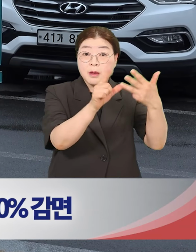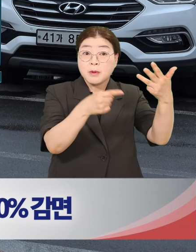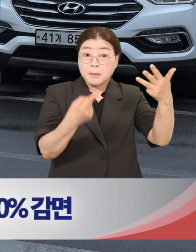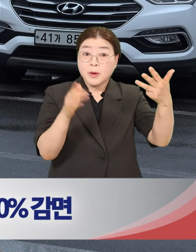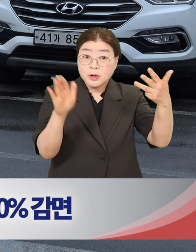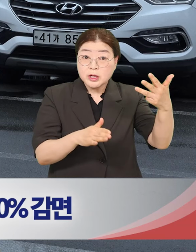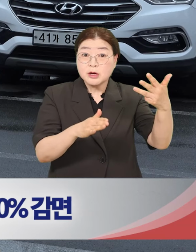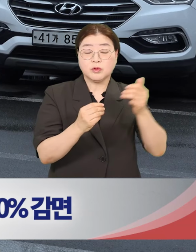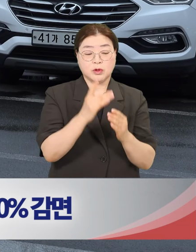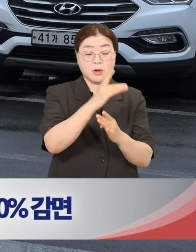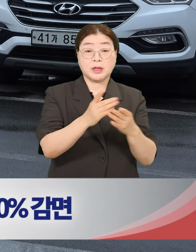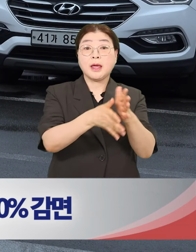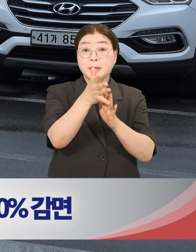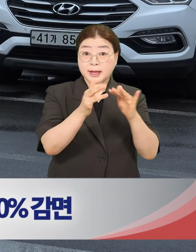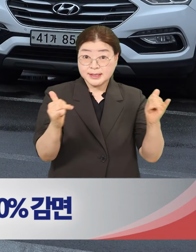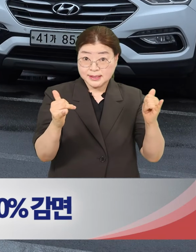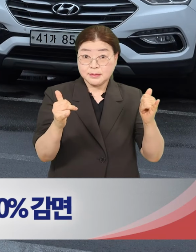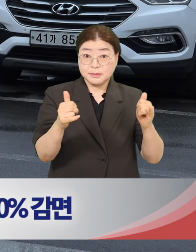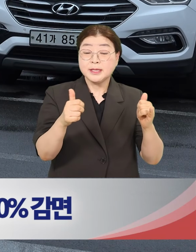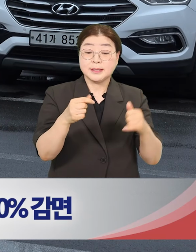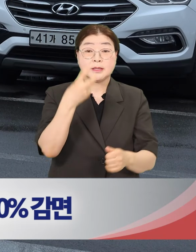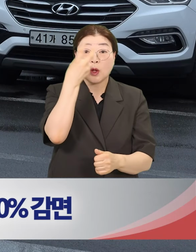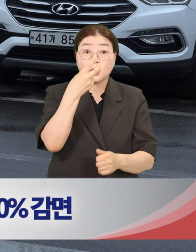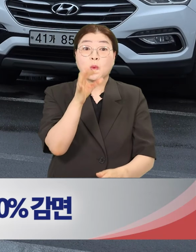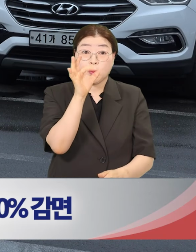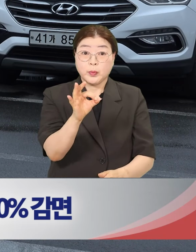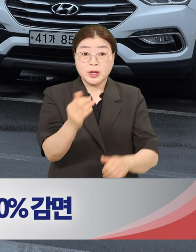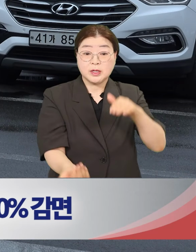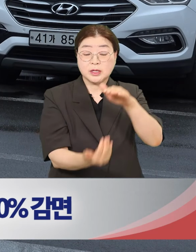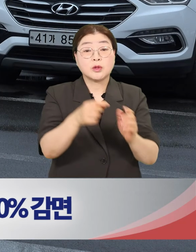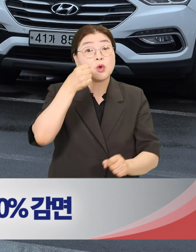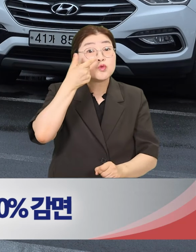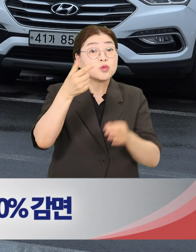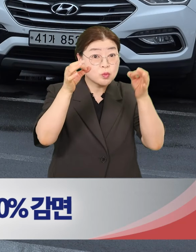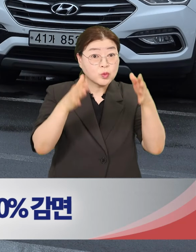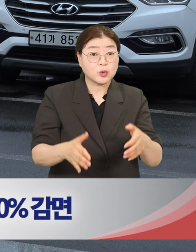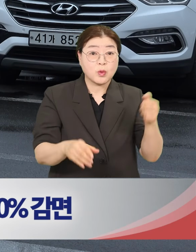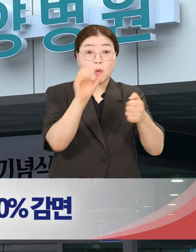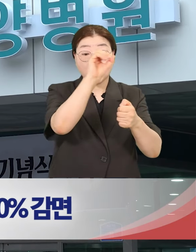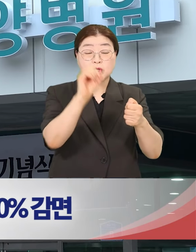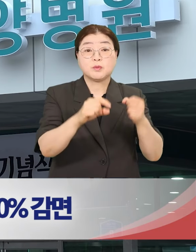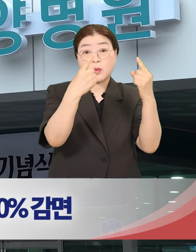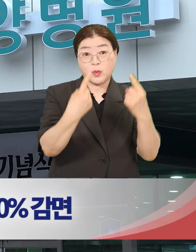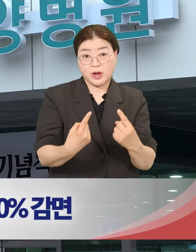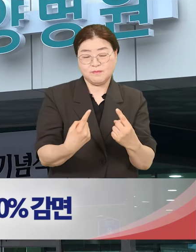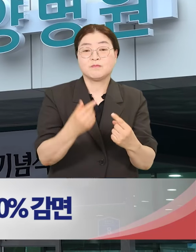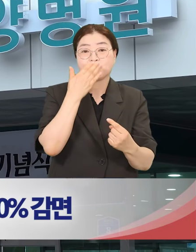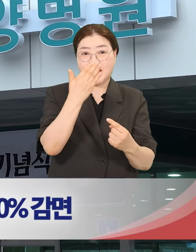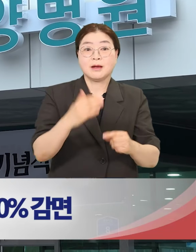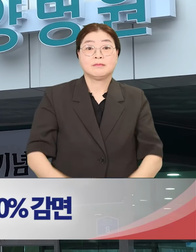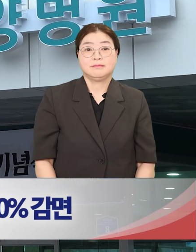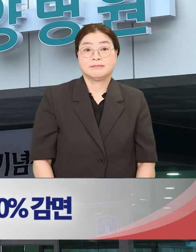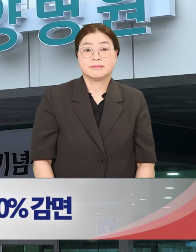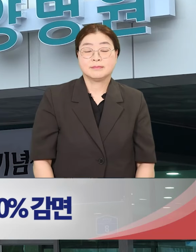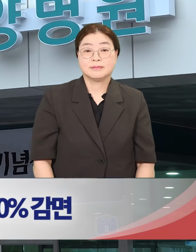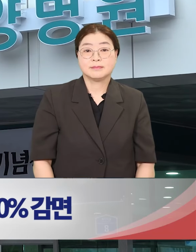이번 협약에 따라 오는 8월 1일부터 주민등록상 태백시민은 간병비를 최대 6개월 동안 50%를